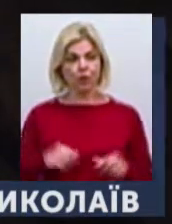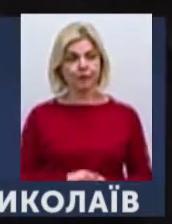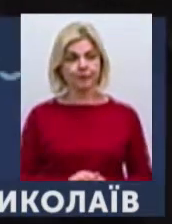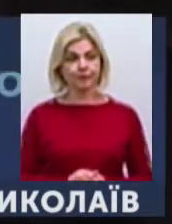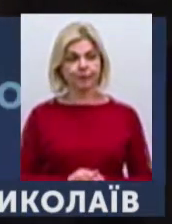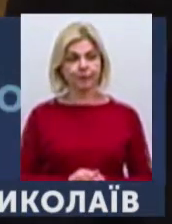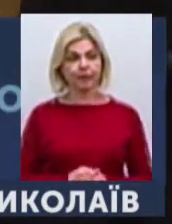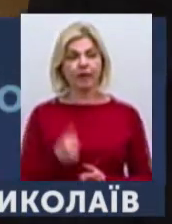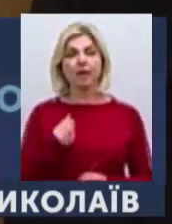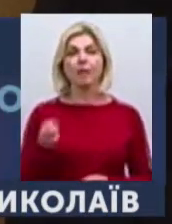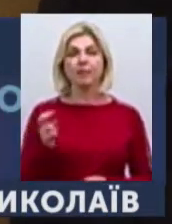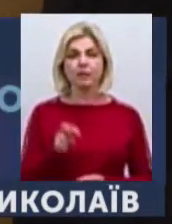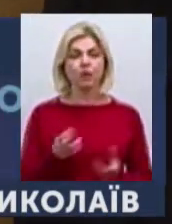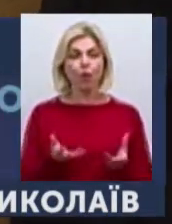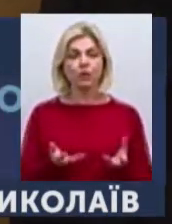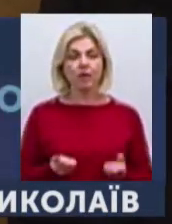метою отримати